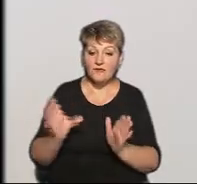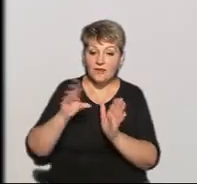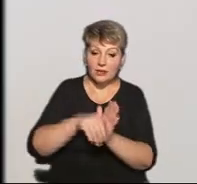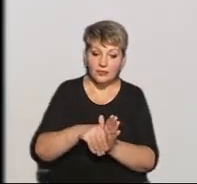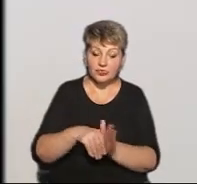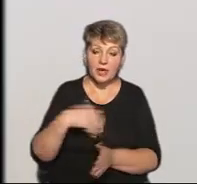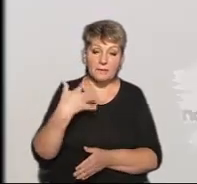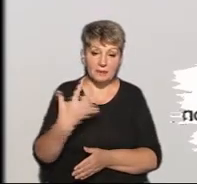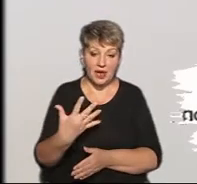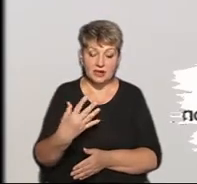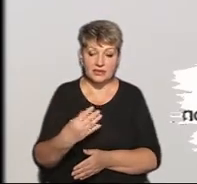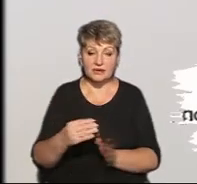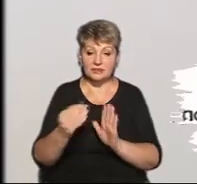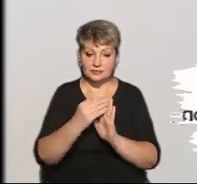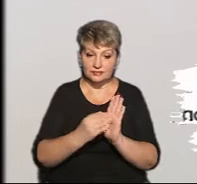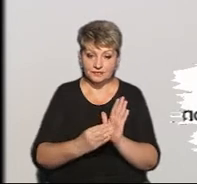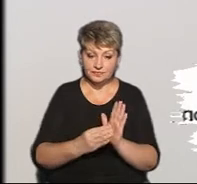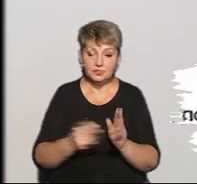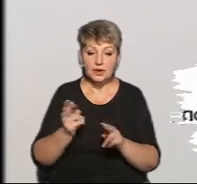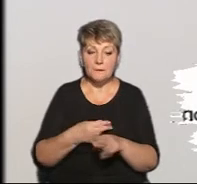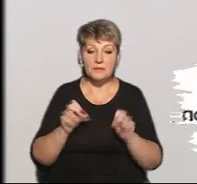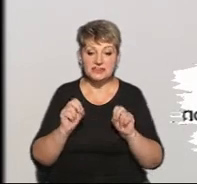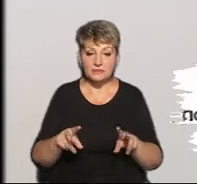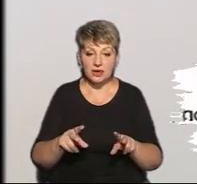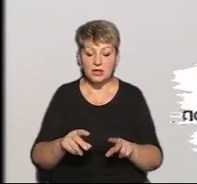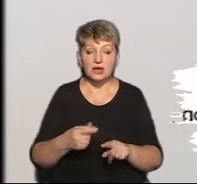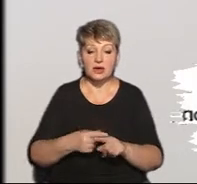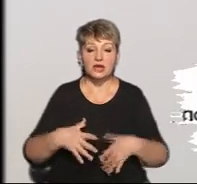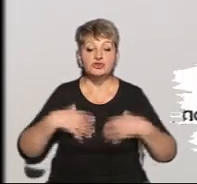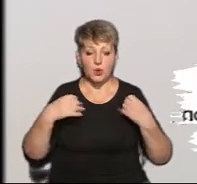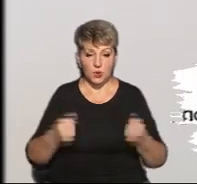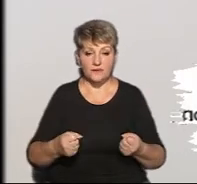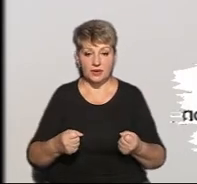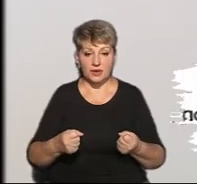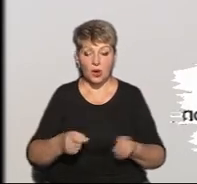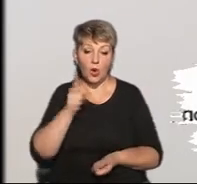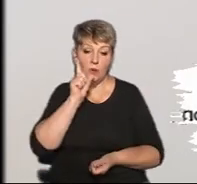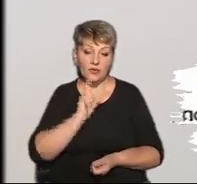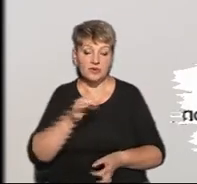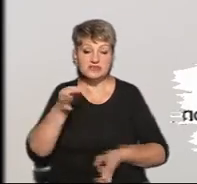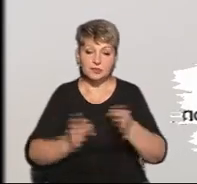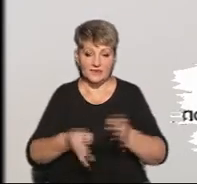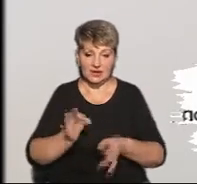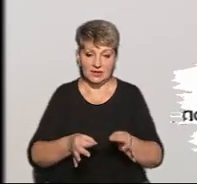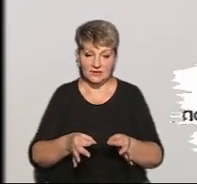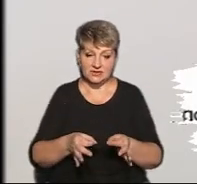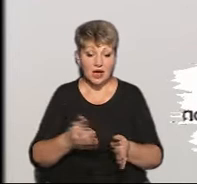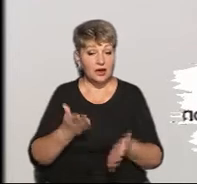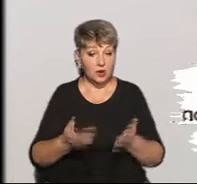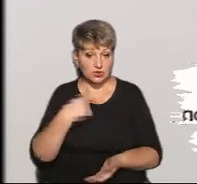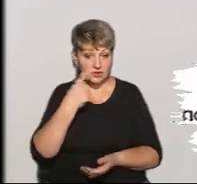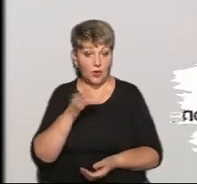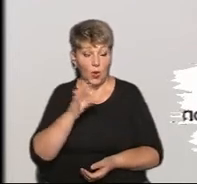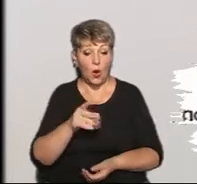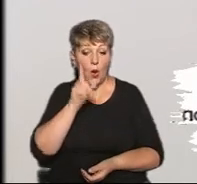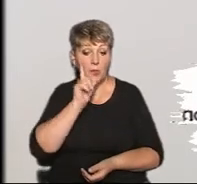кладемо 5 складових. Це безпека, заможність, здоров'я, комфорт і справедливість. Якщо ми говоримо